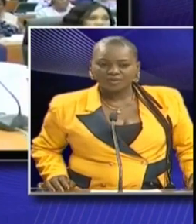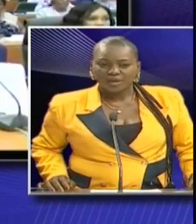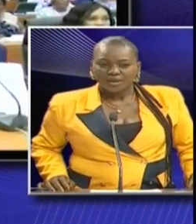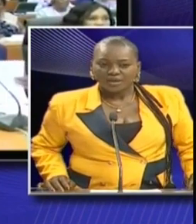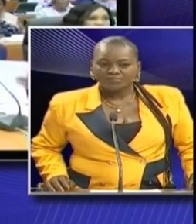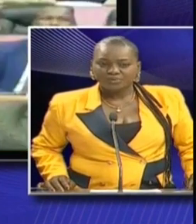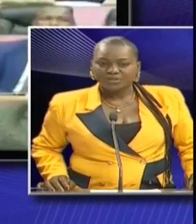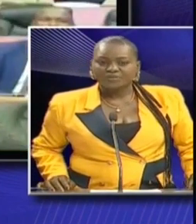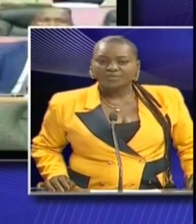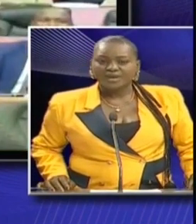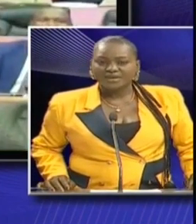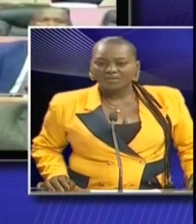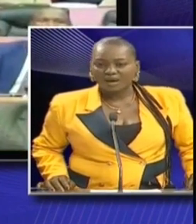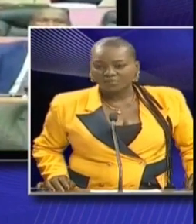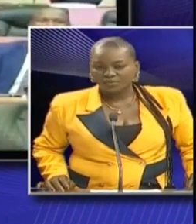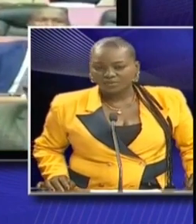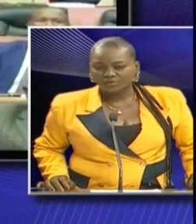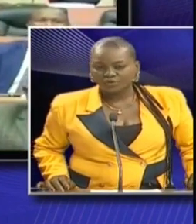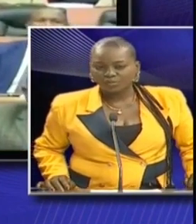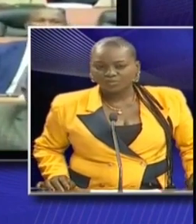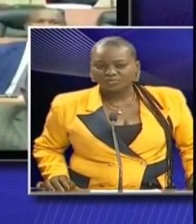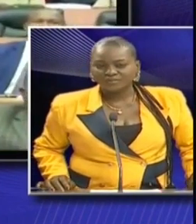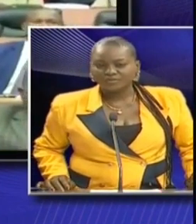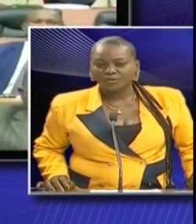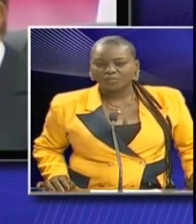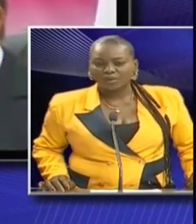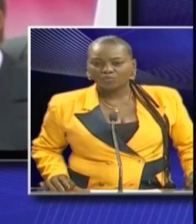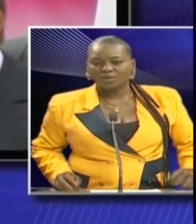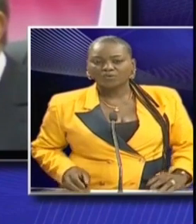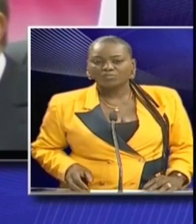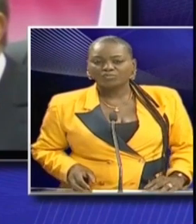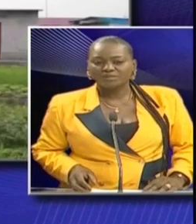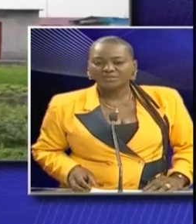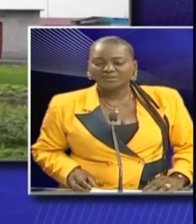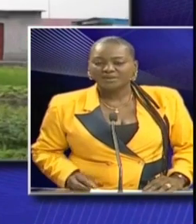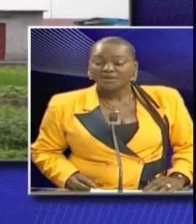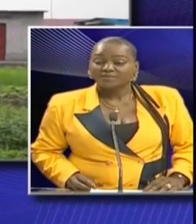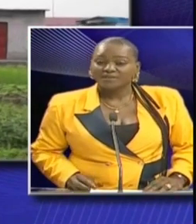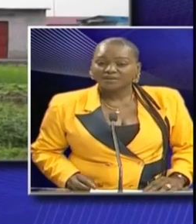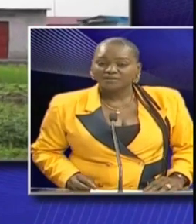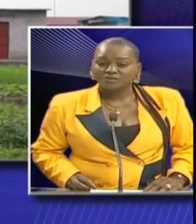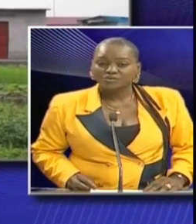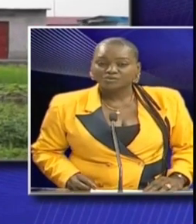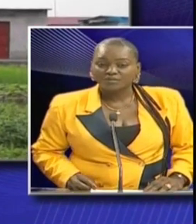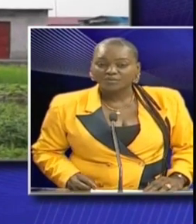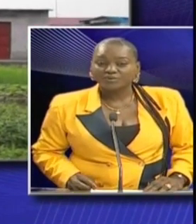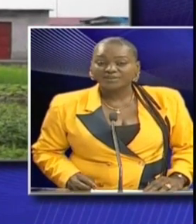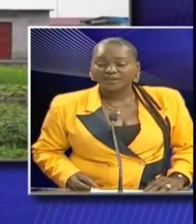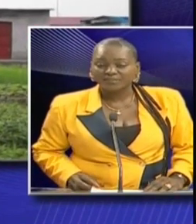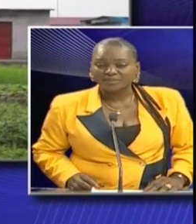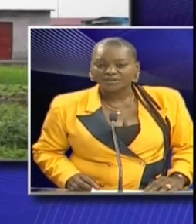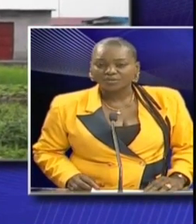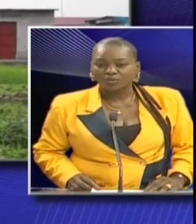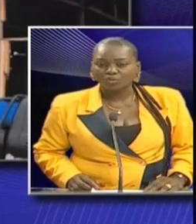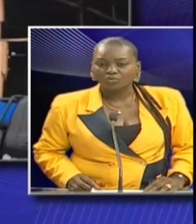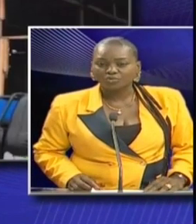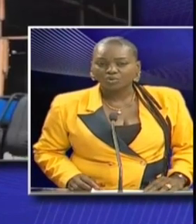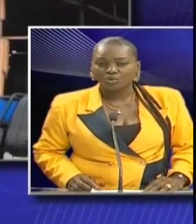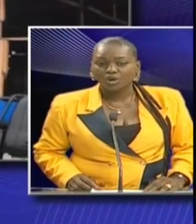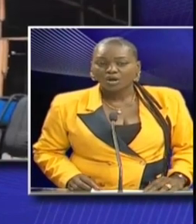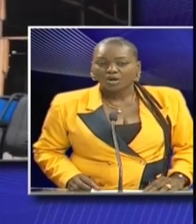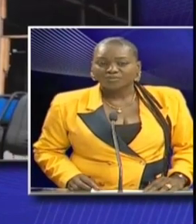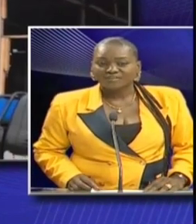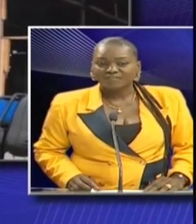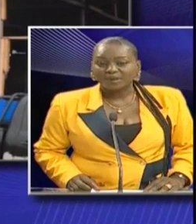comptes. Et puis, ce énième ras-le-bol des occupants du site Sokopao dans la commune de Limété, ces derniers sont sommés de déguerpir. Nombreux d'entre